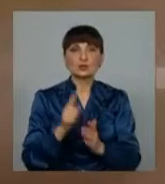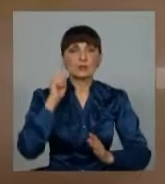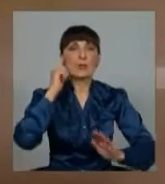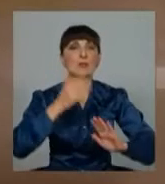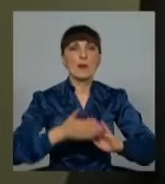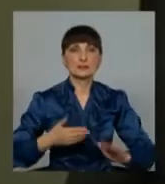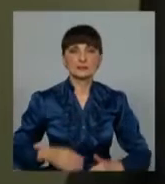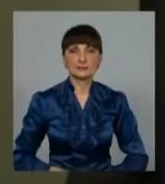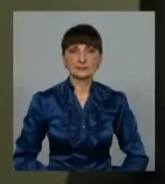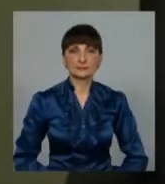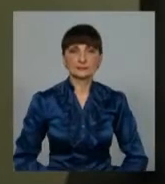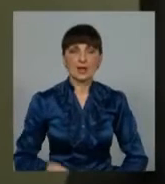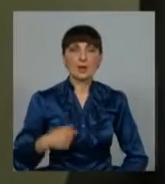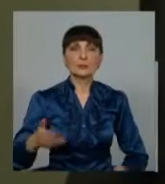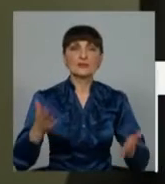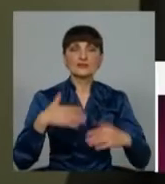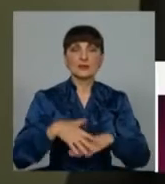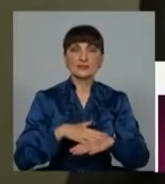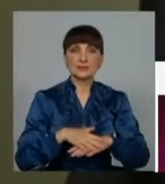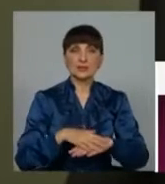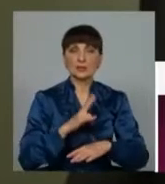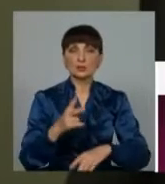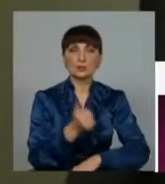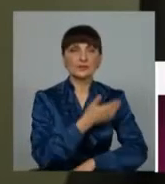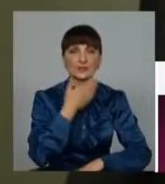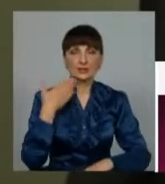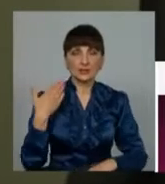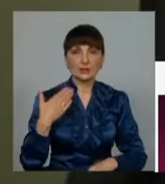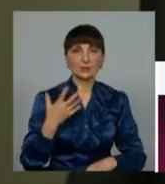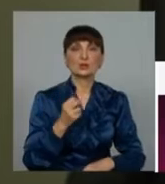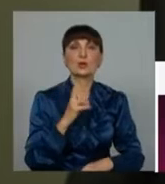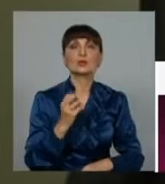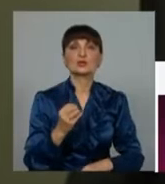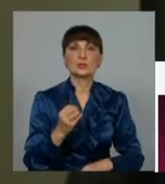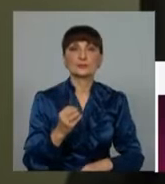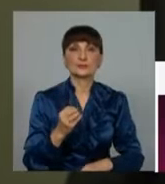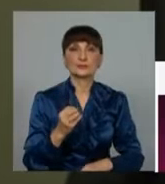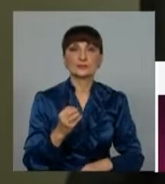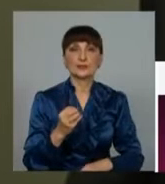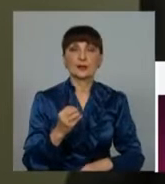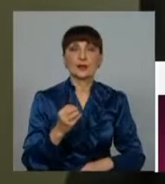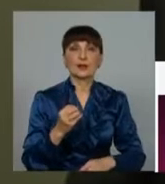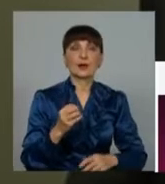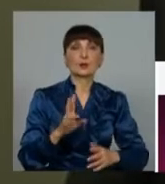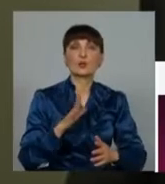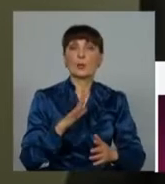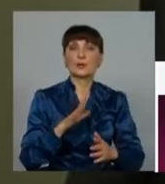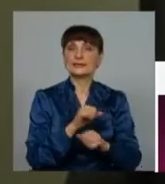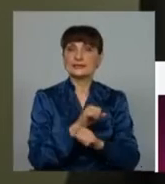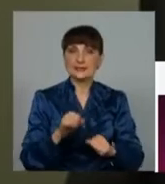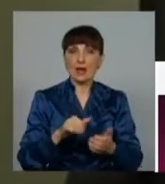осознанно. Мы призываем население, те, кто не привился, те, кто еще был на медотводах, те,